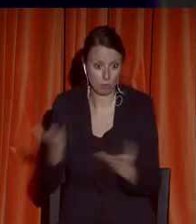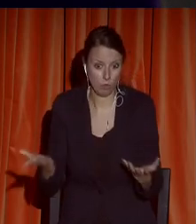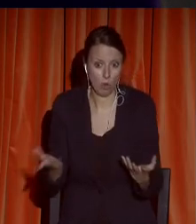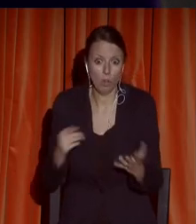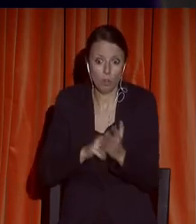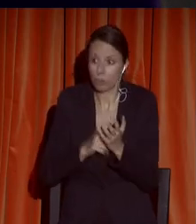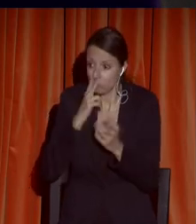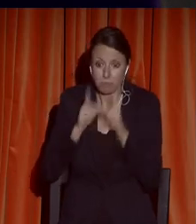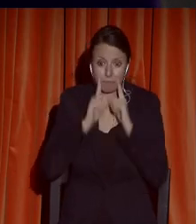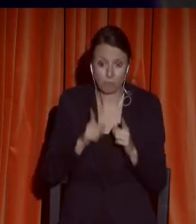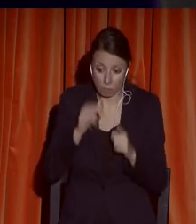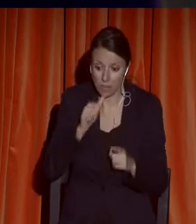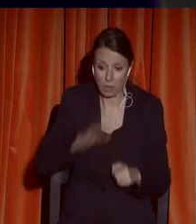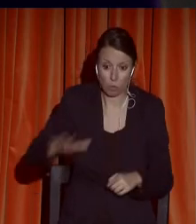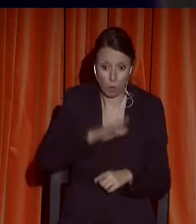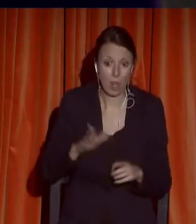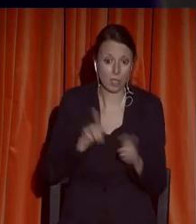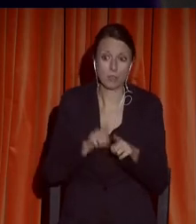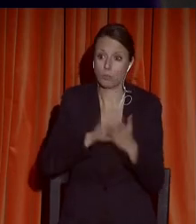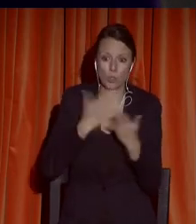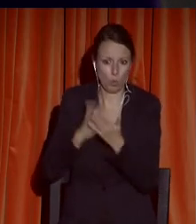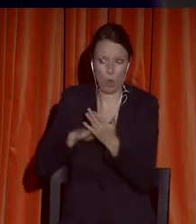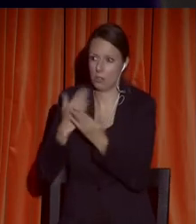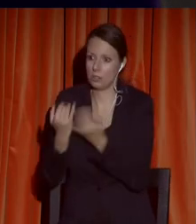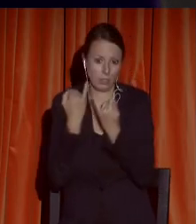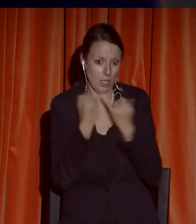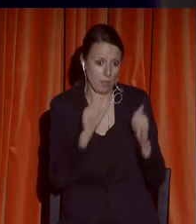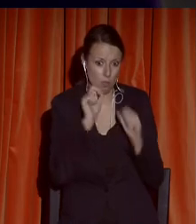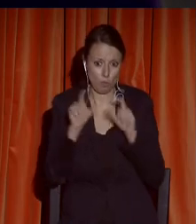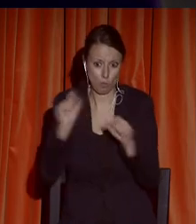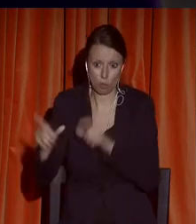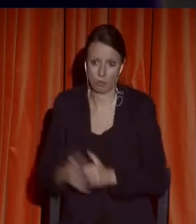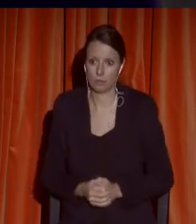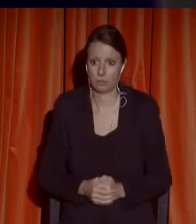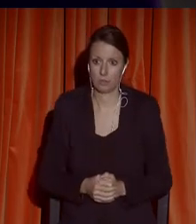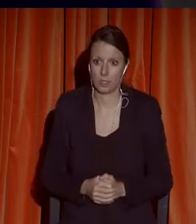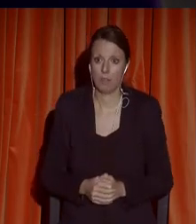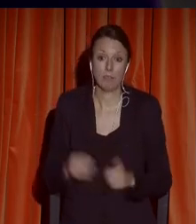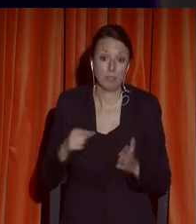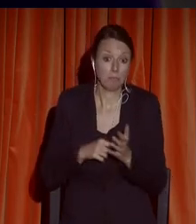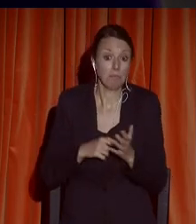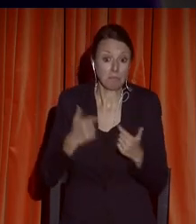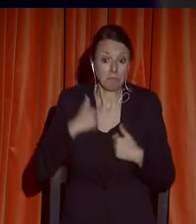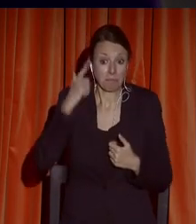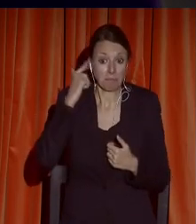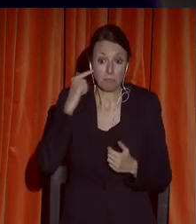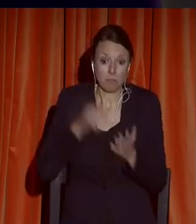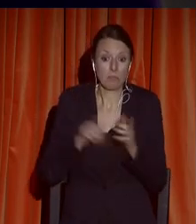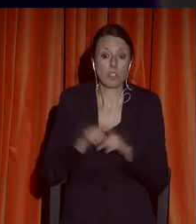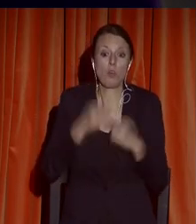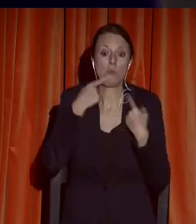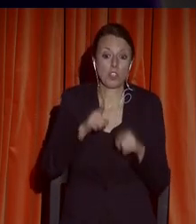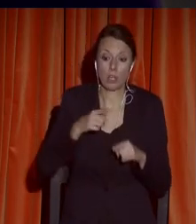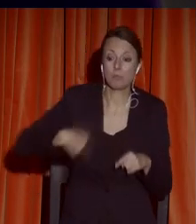naszego kontynentu i te przykłady można by mnożyć. I teraz ja uważam, że to jest nasza także odpowiedzialność naszych polityków,